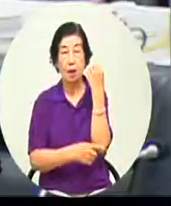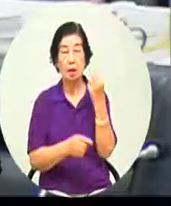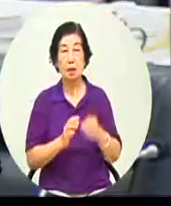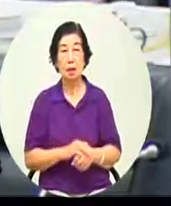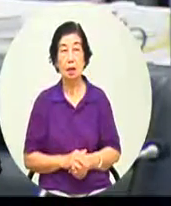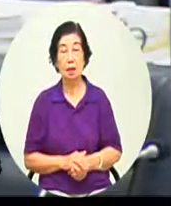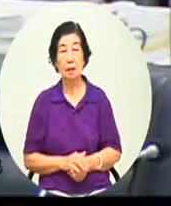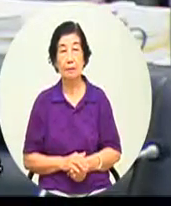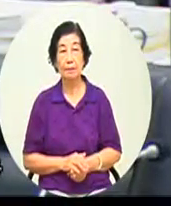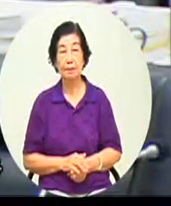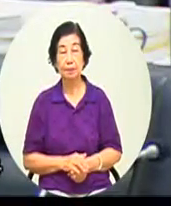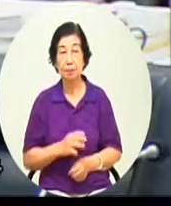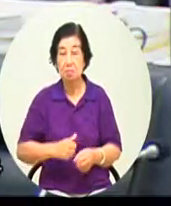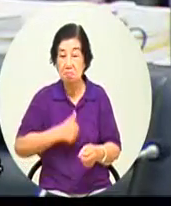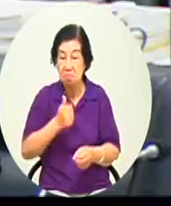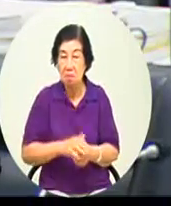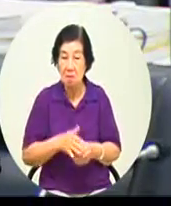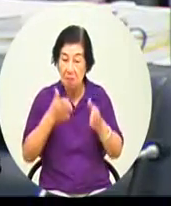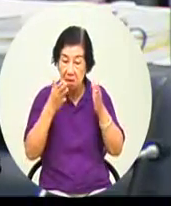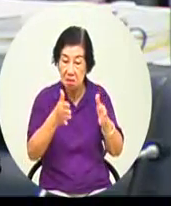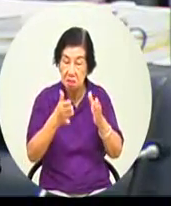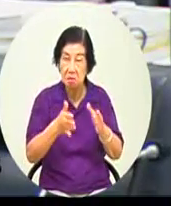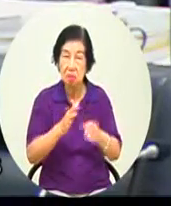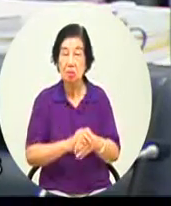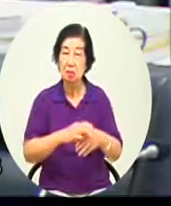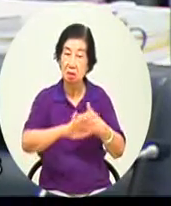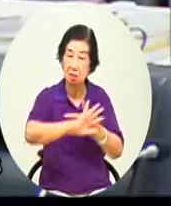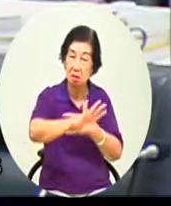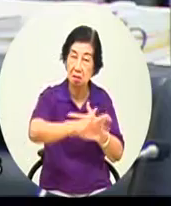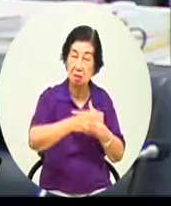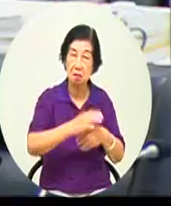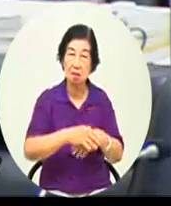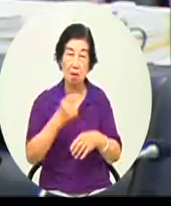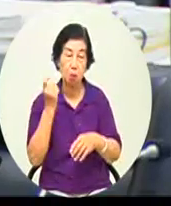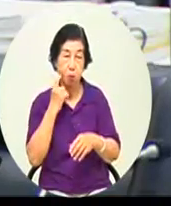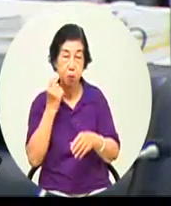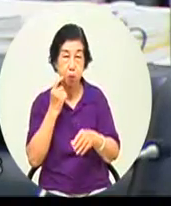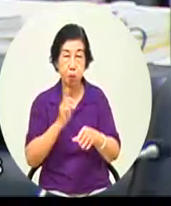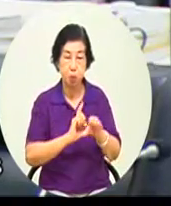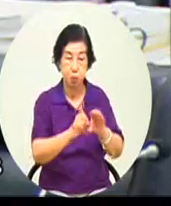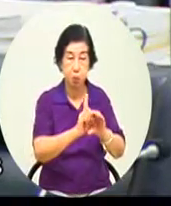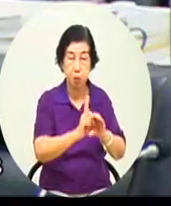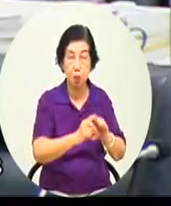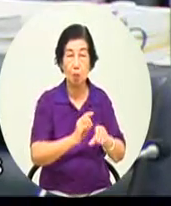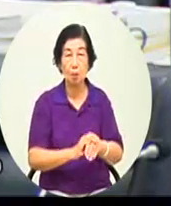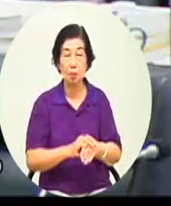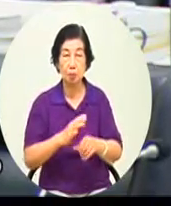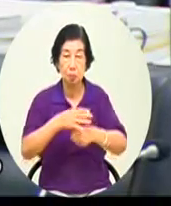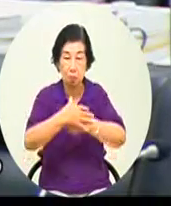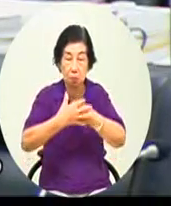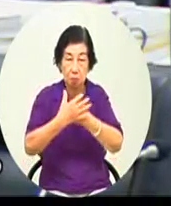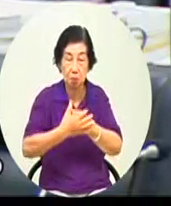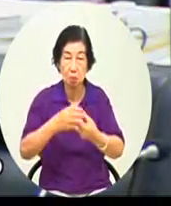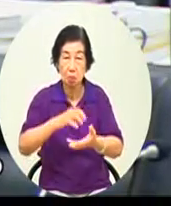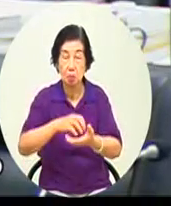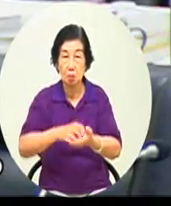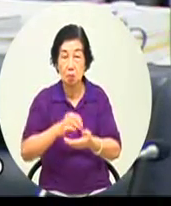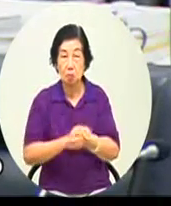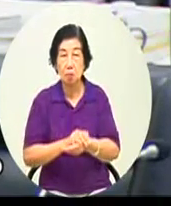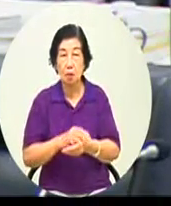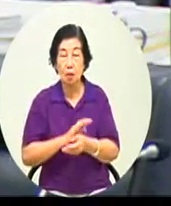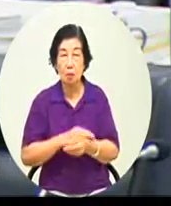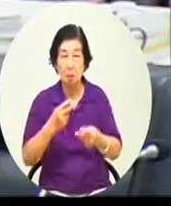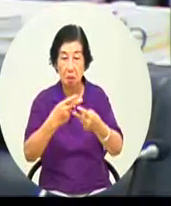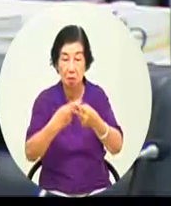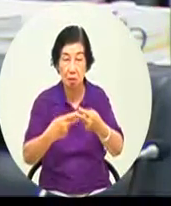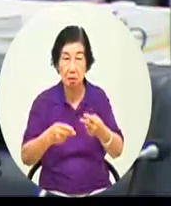式真的可以对抗我们的 Uber， 可以把它消灭吗？ 可以保障我们乘客的安全吗？